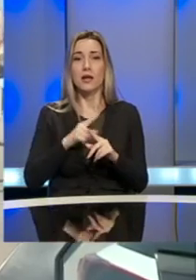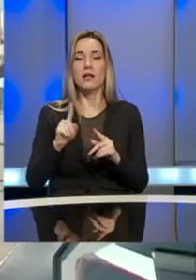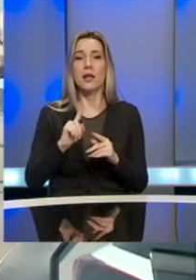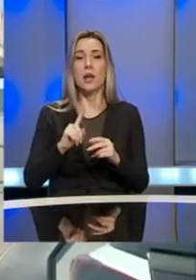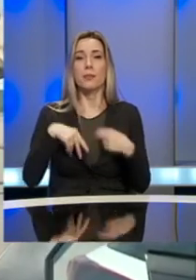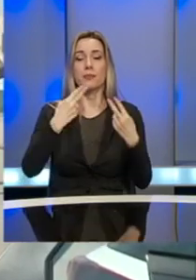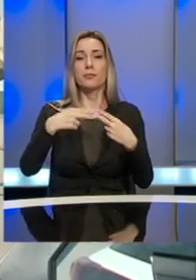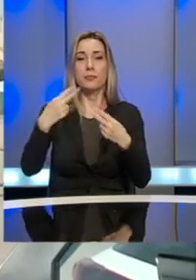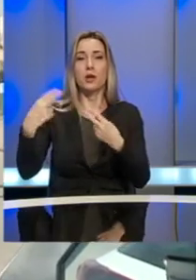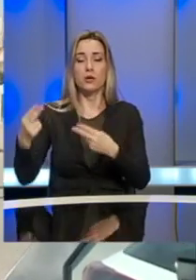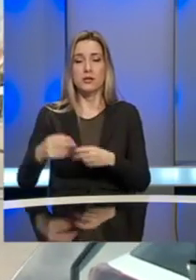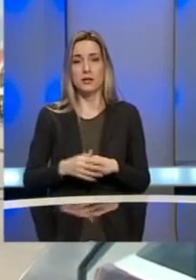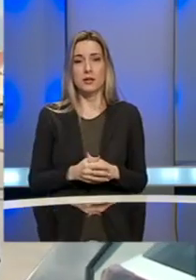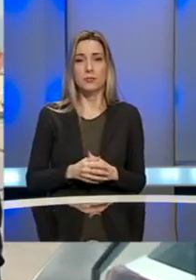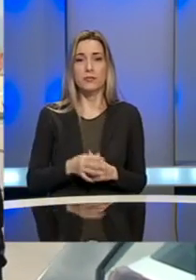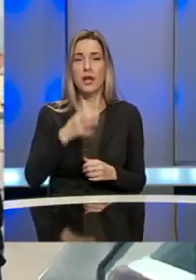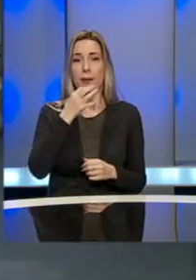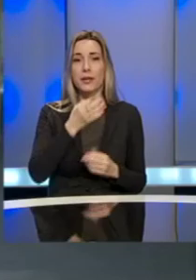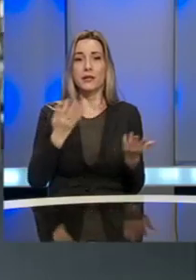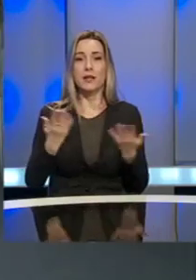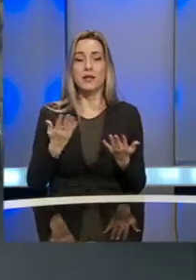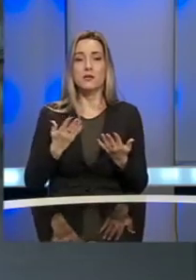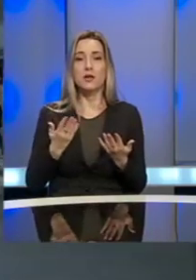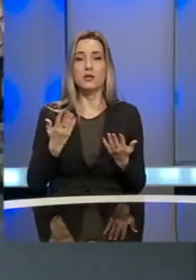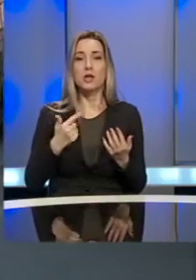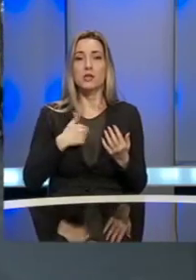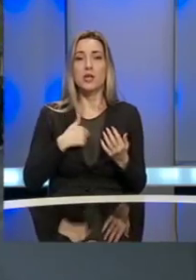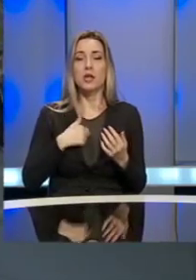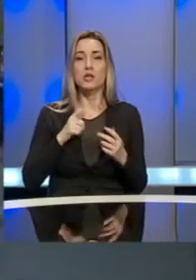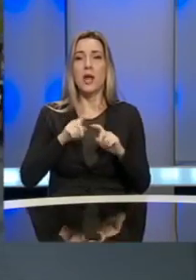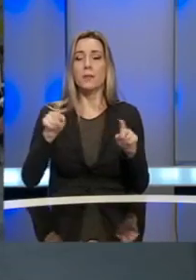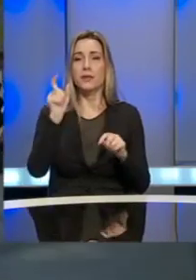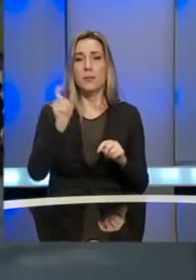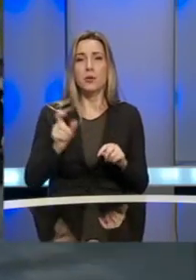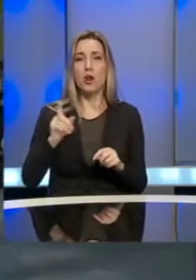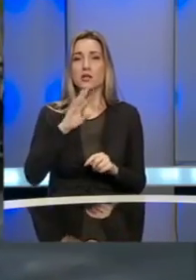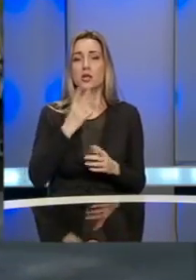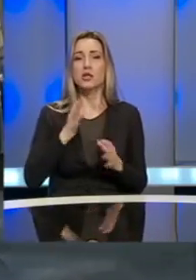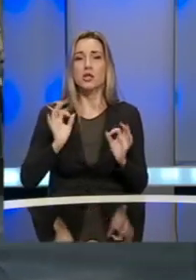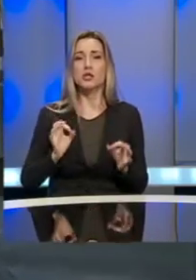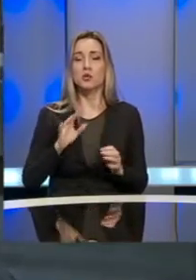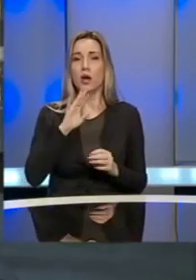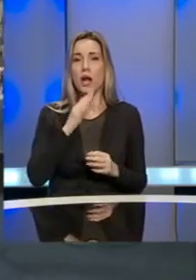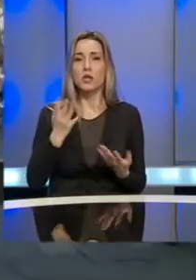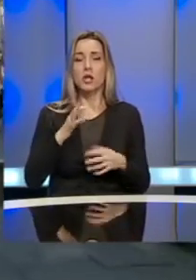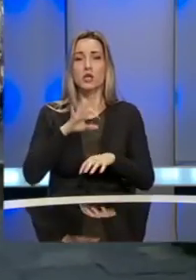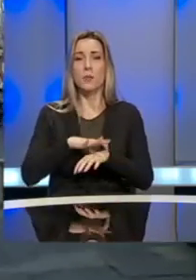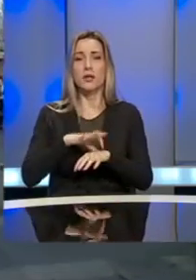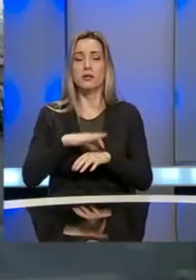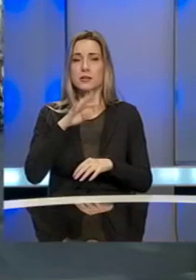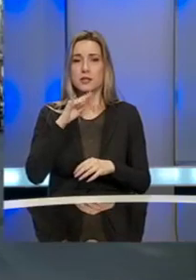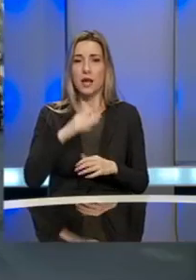bi virus prenosio. Pitanje je sve šta će naši epidemiolozi reći, šta će struka reći, šta će medicinsko osoblje